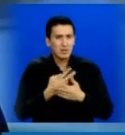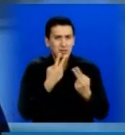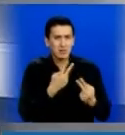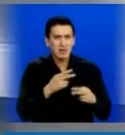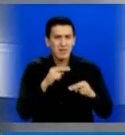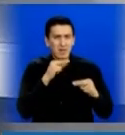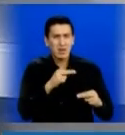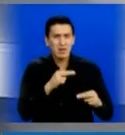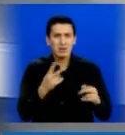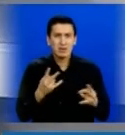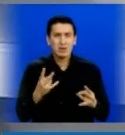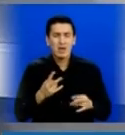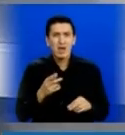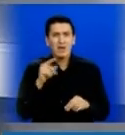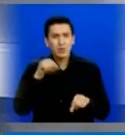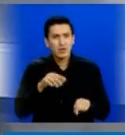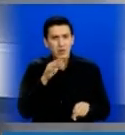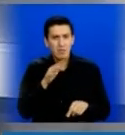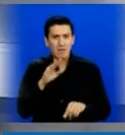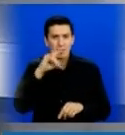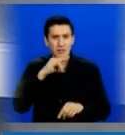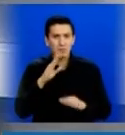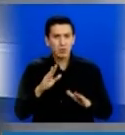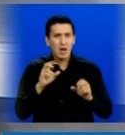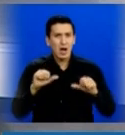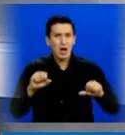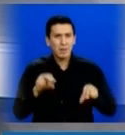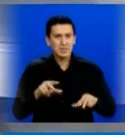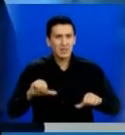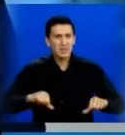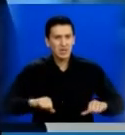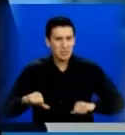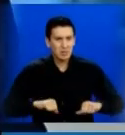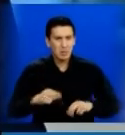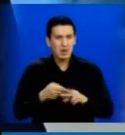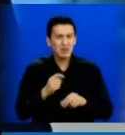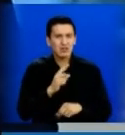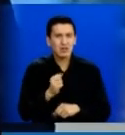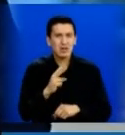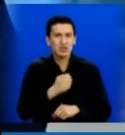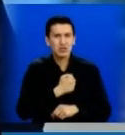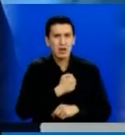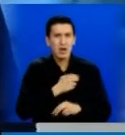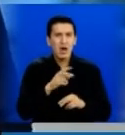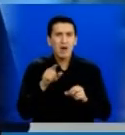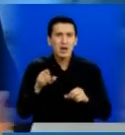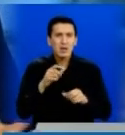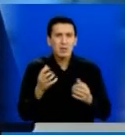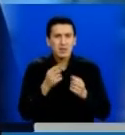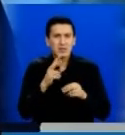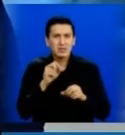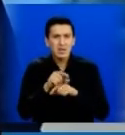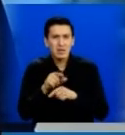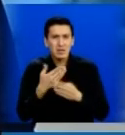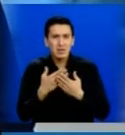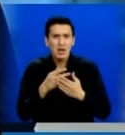внимании. И в тот же момент и в Казахстане будет опасность терроризма, к сожалению. Вот вы справляетесь с самыми разными заданиями. Знаем, что на